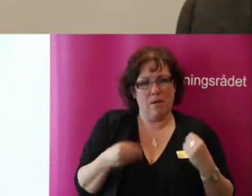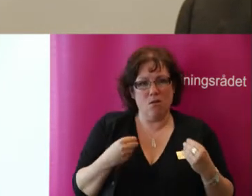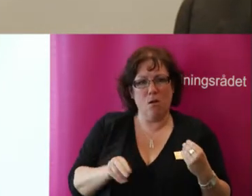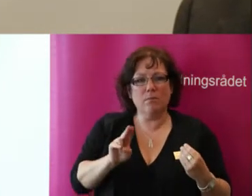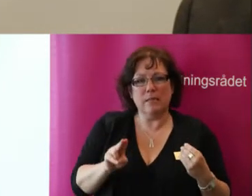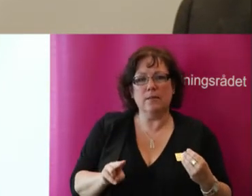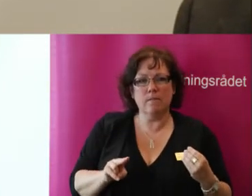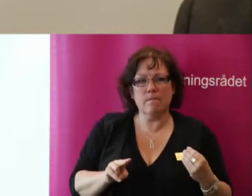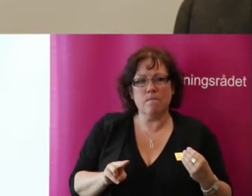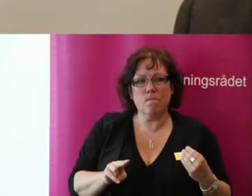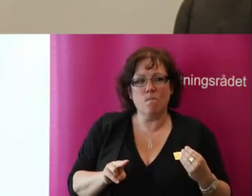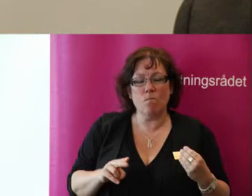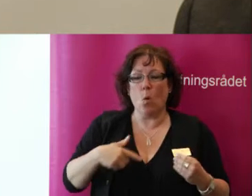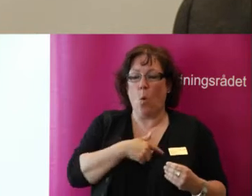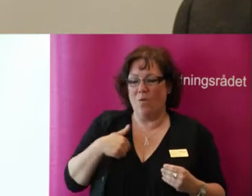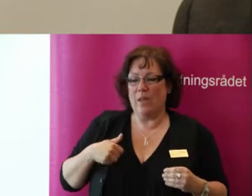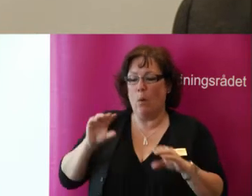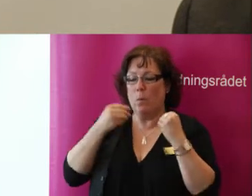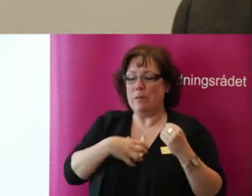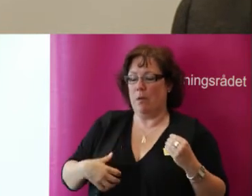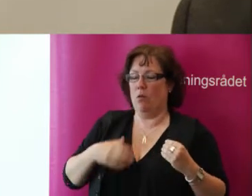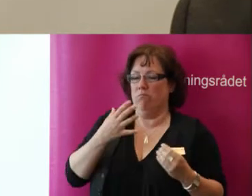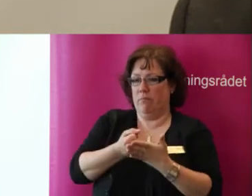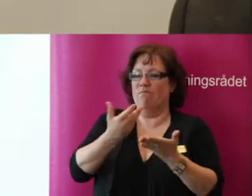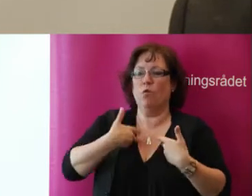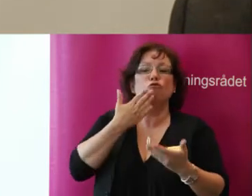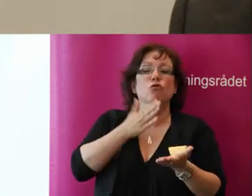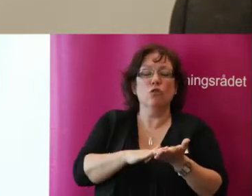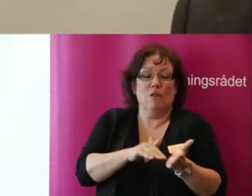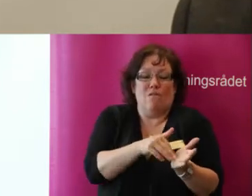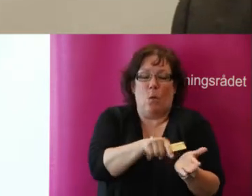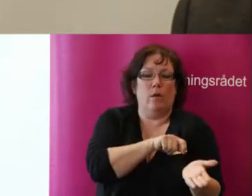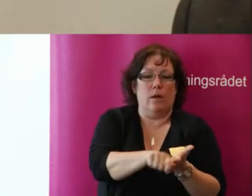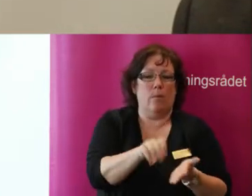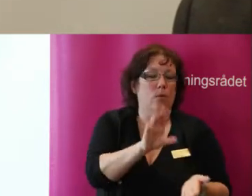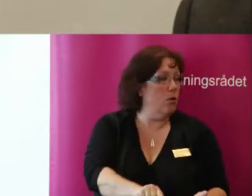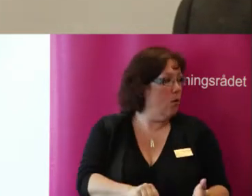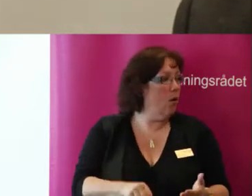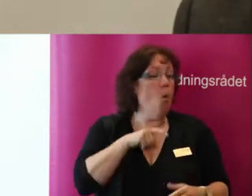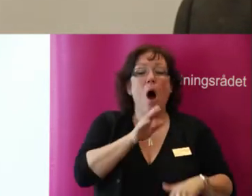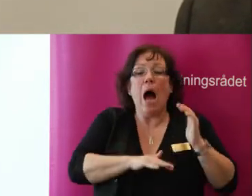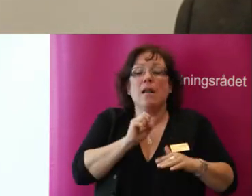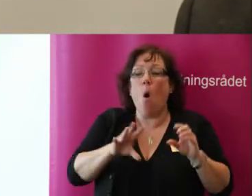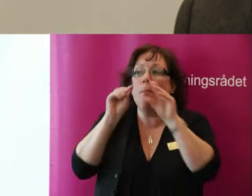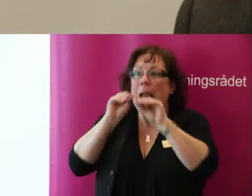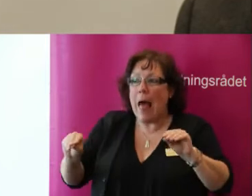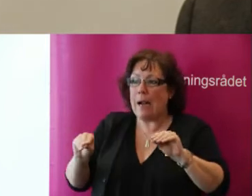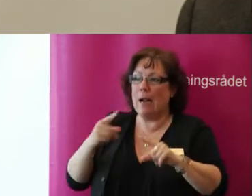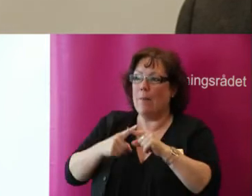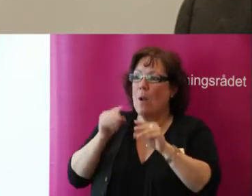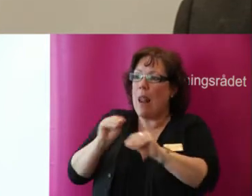att vi på Utbildningsdepartementet kommer att ha stor nytta av det som hon har studerat, och det handlar just om lärarna och deras